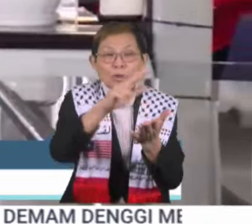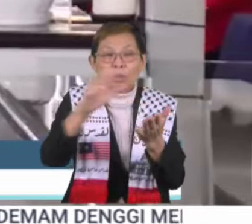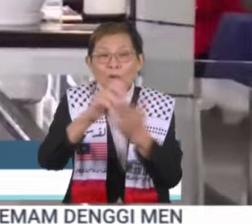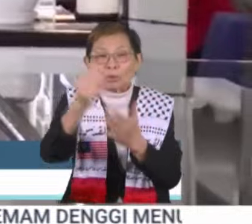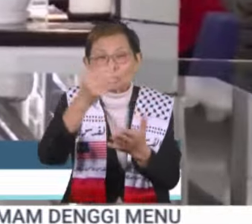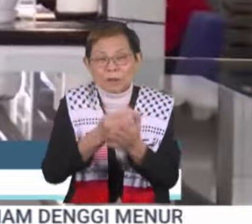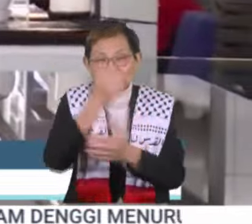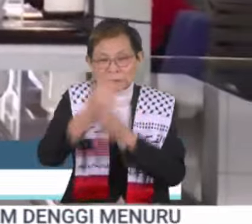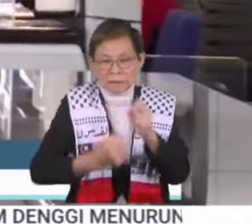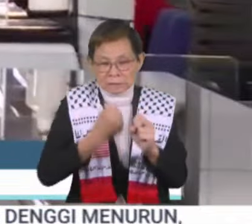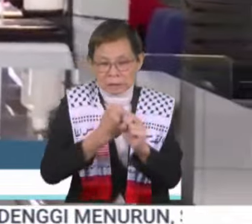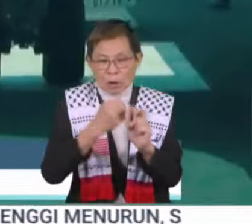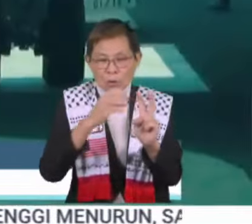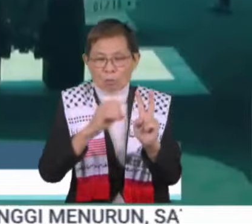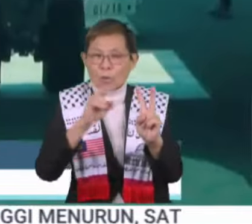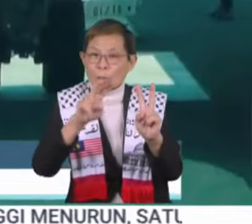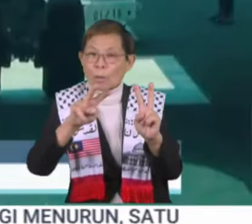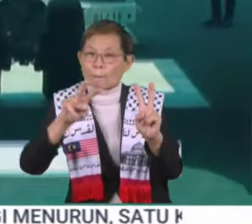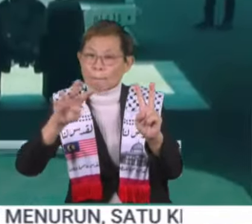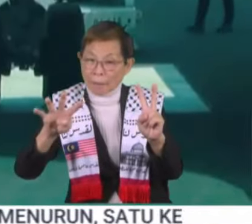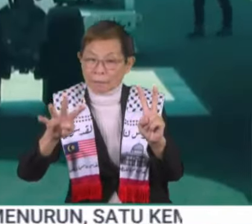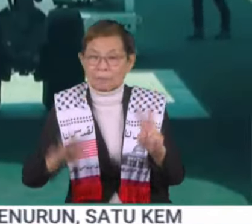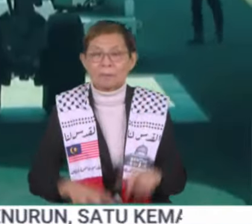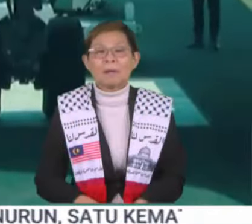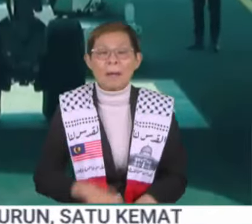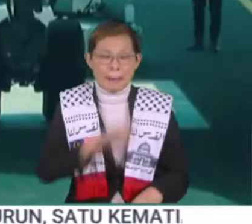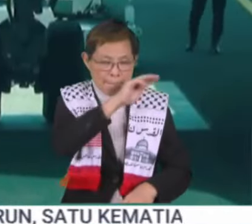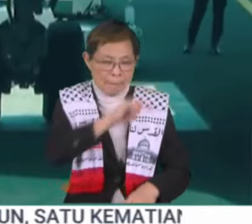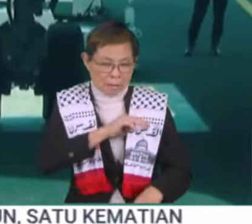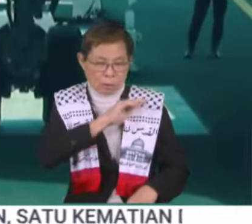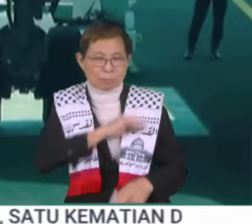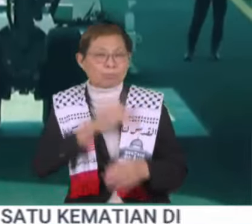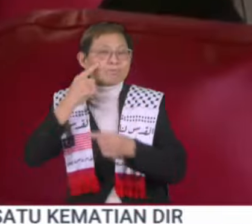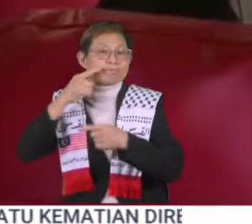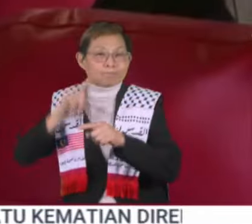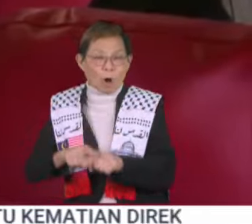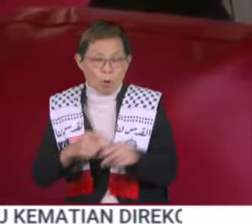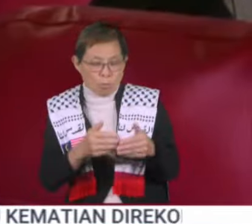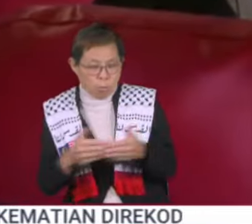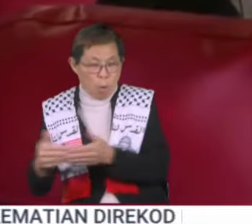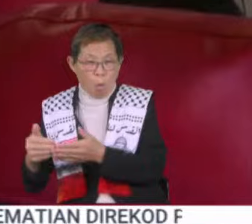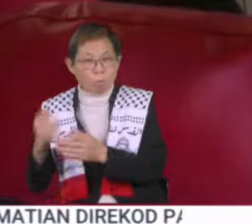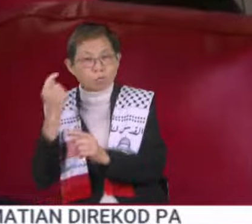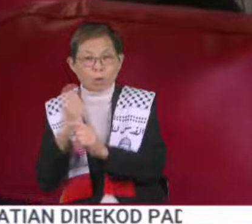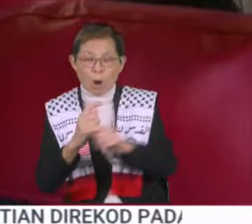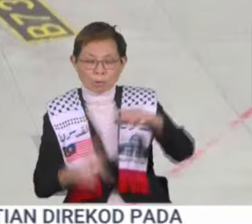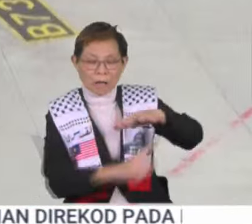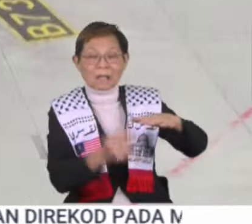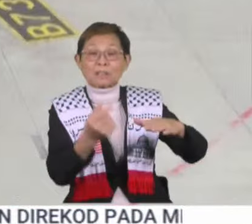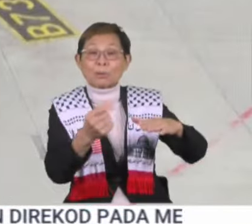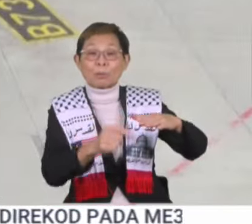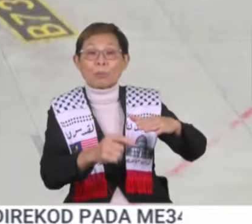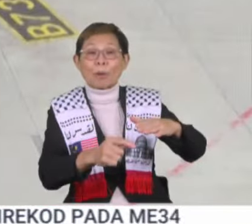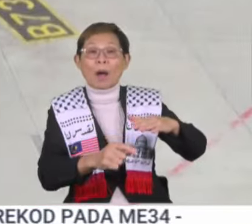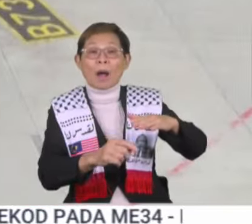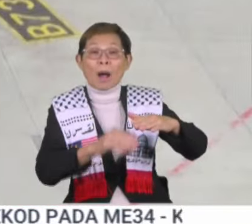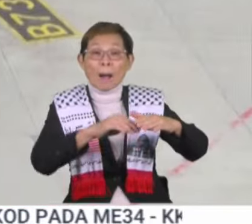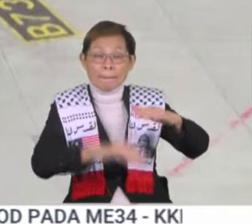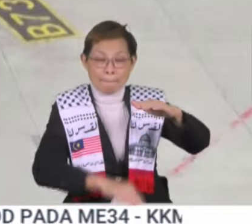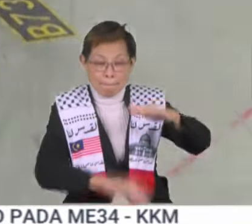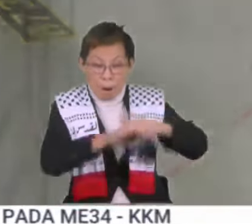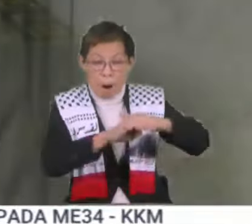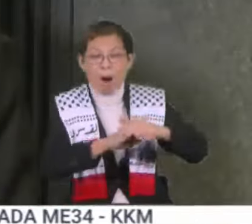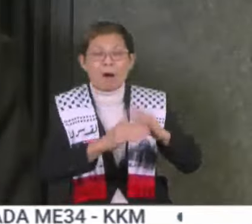RM300 tahun ini. Selain itu, Jemaah Menteri turut bersetuju untuk terus mengekalkan dasar harga siling tiket penerbangan di